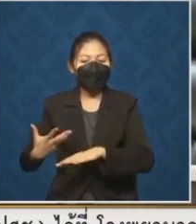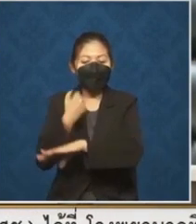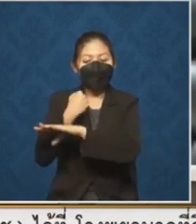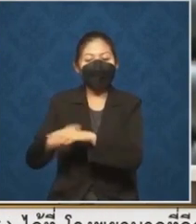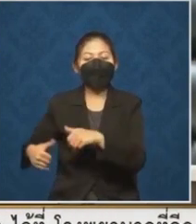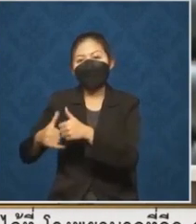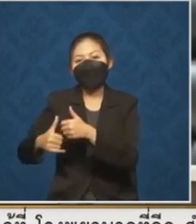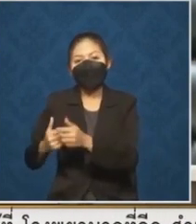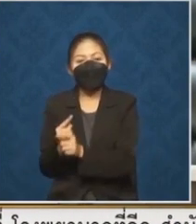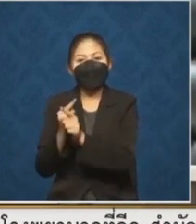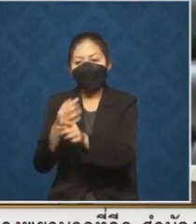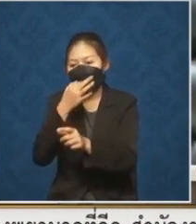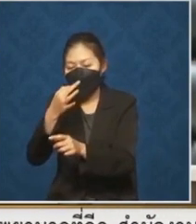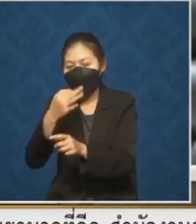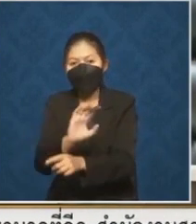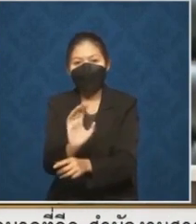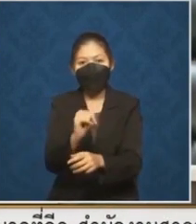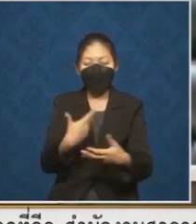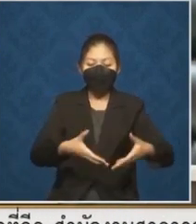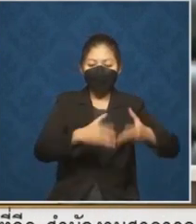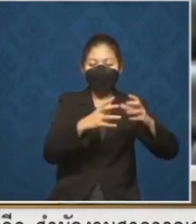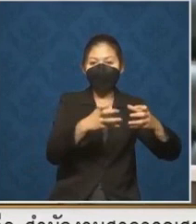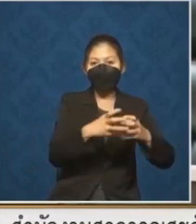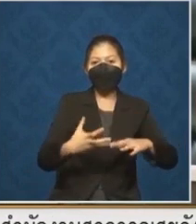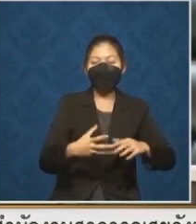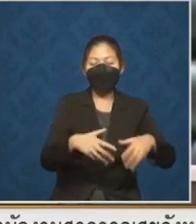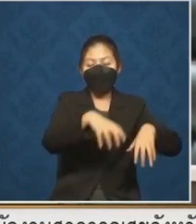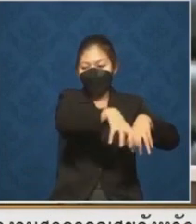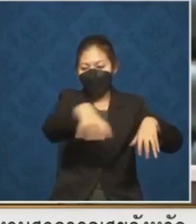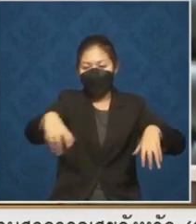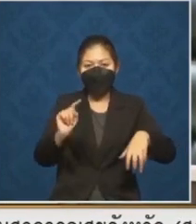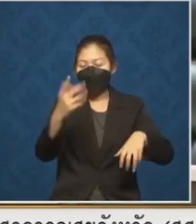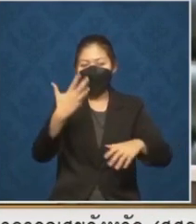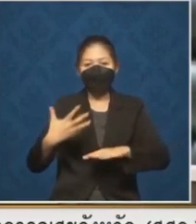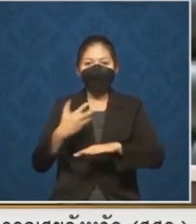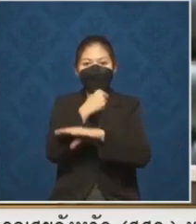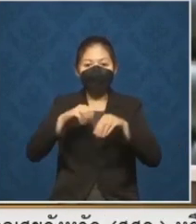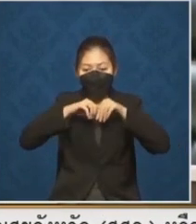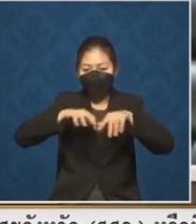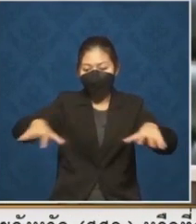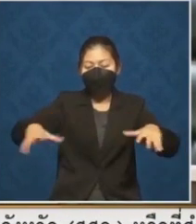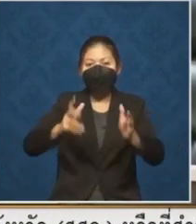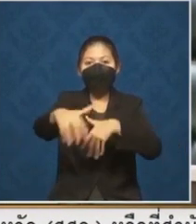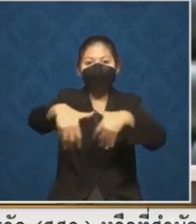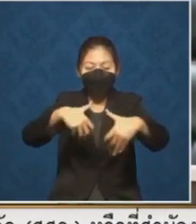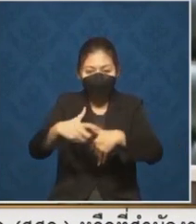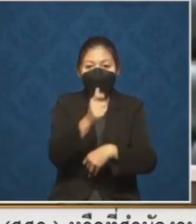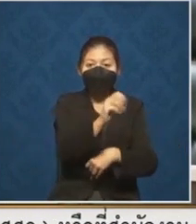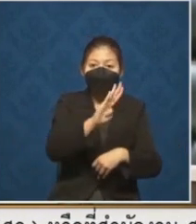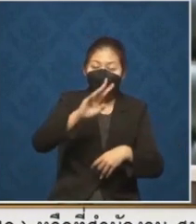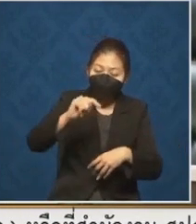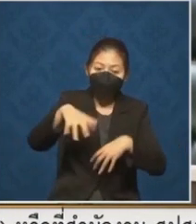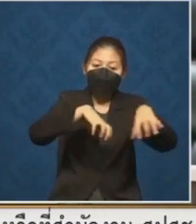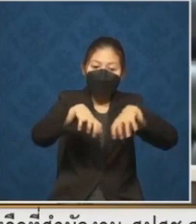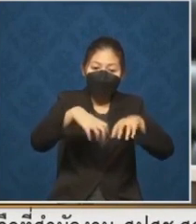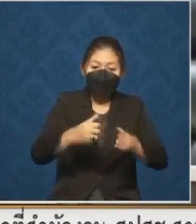ากมาสร้างโงค์กรใหม่กittäจ่ายอำนาจไปให้ชุมชนท้องถินหรอยวavalปกของท้ถิ่นเขาได้บริหารกั